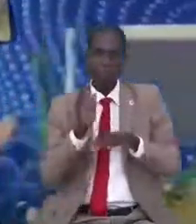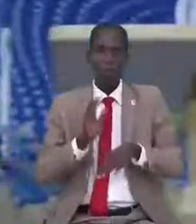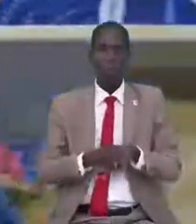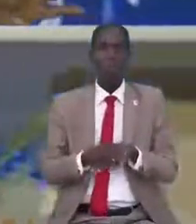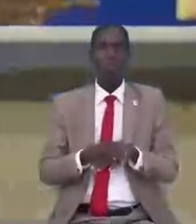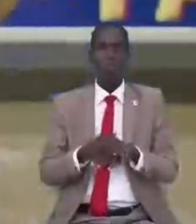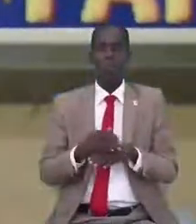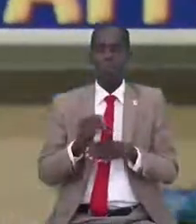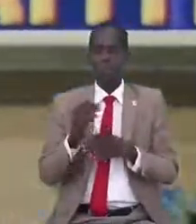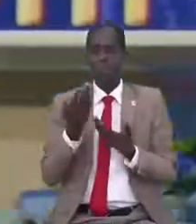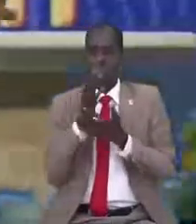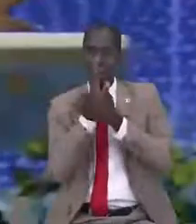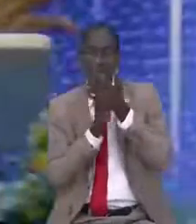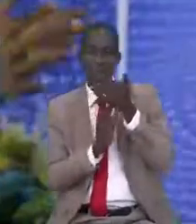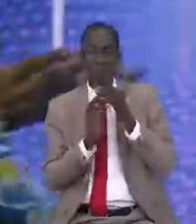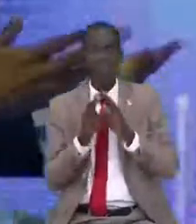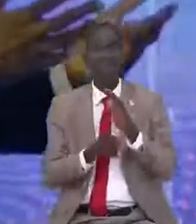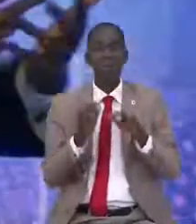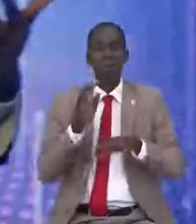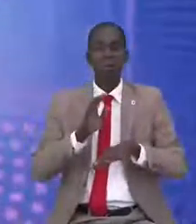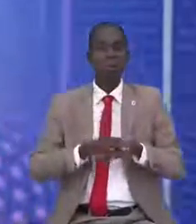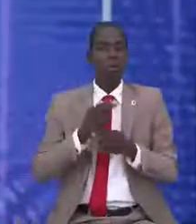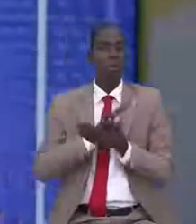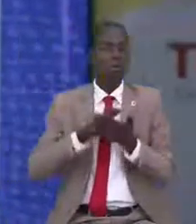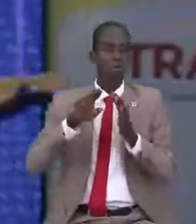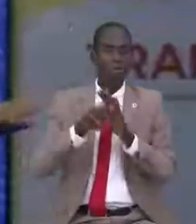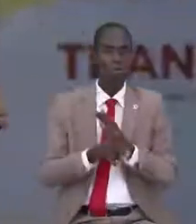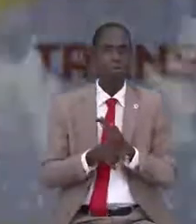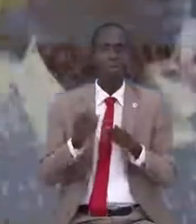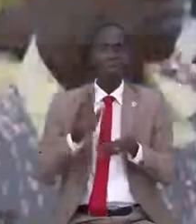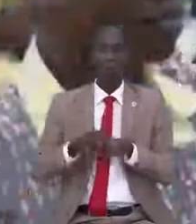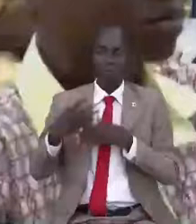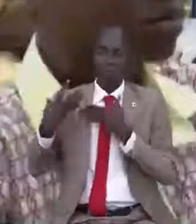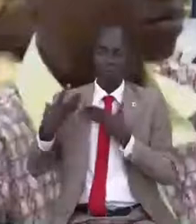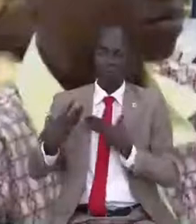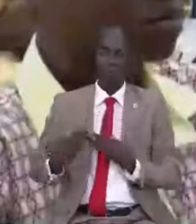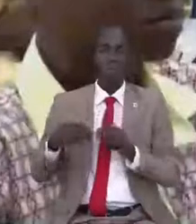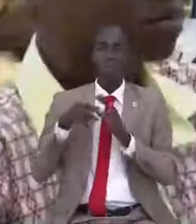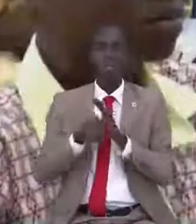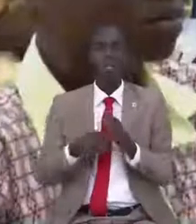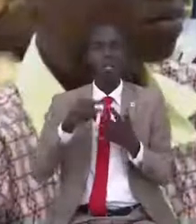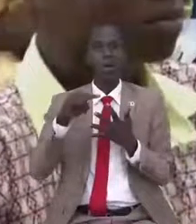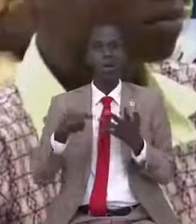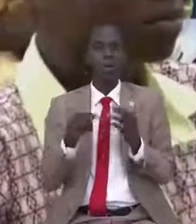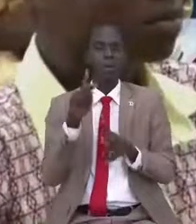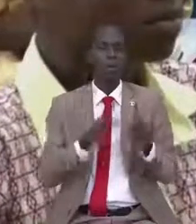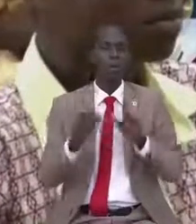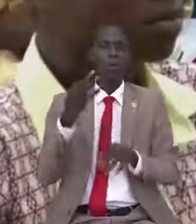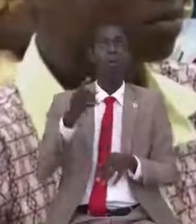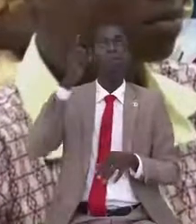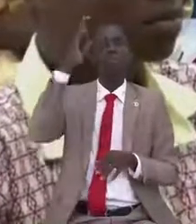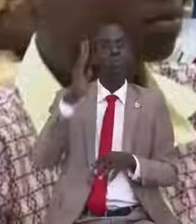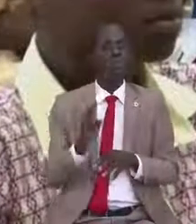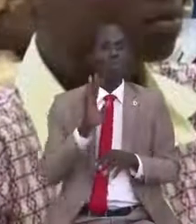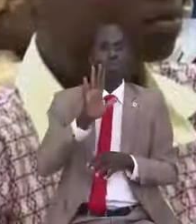douceur, de l'humilité, de la sainteté, de la gentillesse parmi le peuple de Dieu.